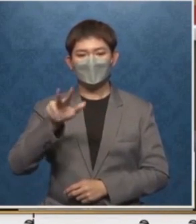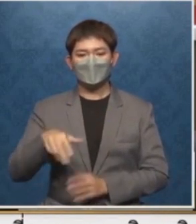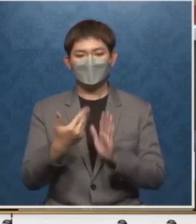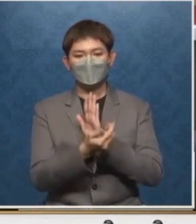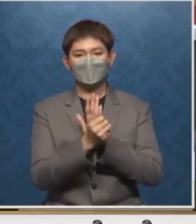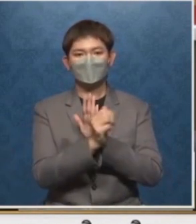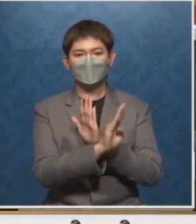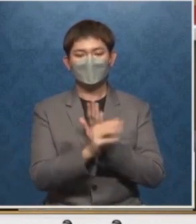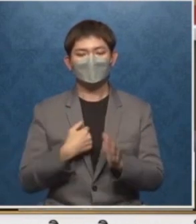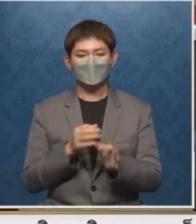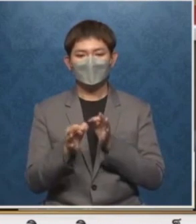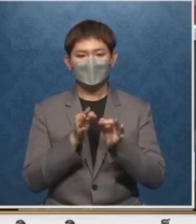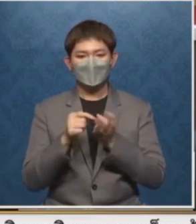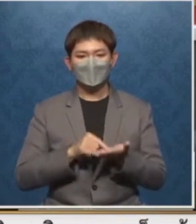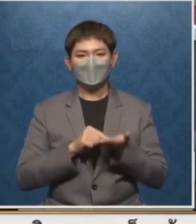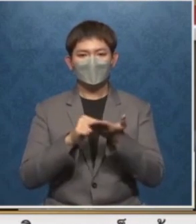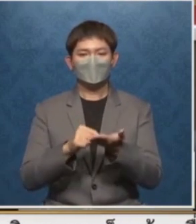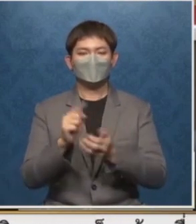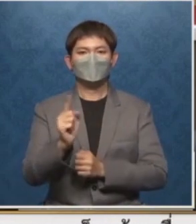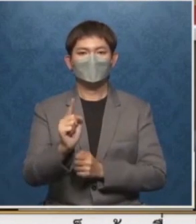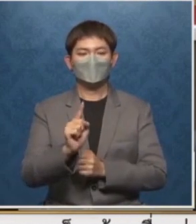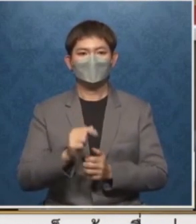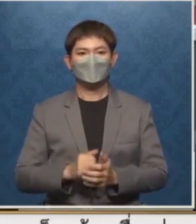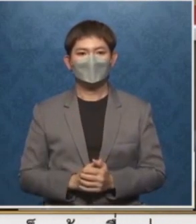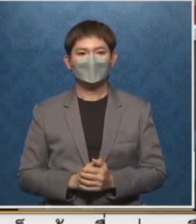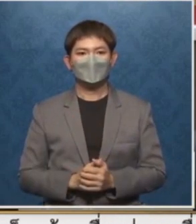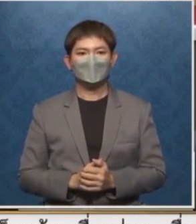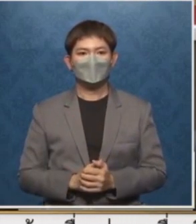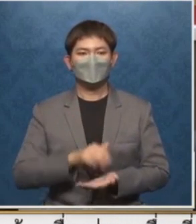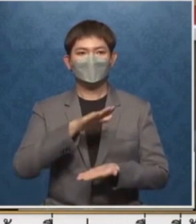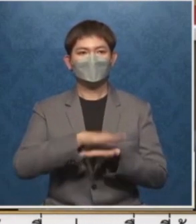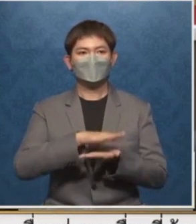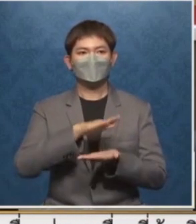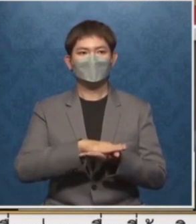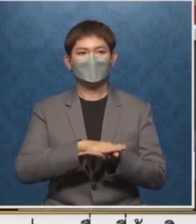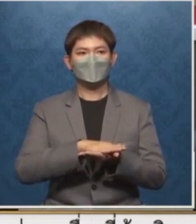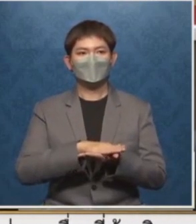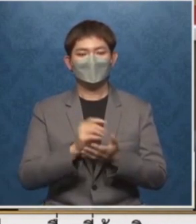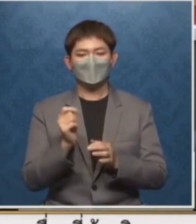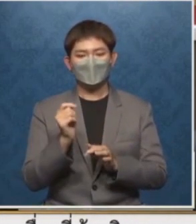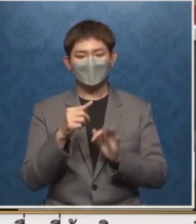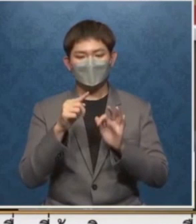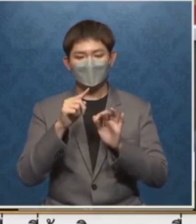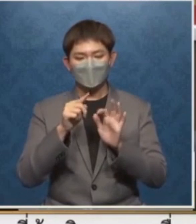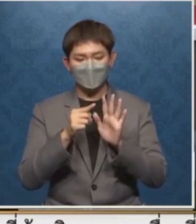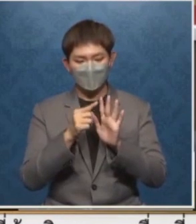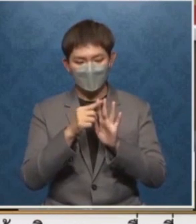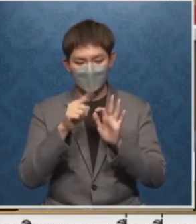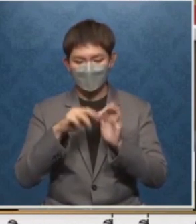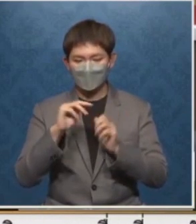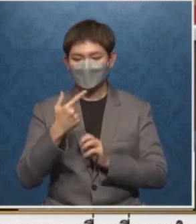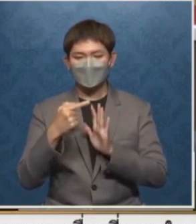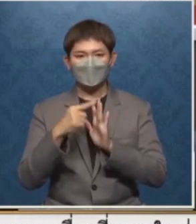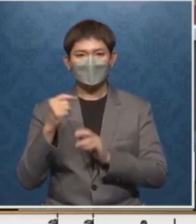มีเรื่องปรึกษาหารือดังนี้นะครับได้รับการร้องขอจากโรงเรียนทุ่งเทิงยิ่งพัฒนาซึ่งเป็นโรงเรียนประจำตำบล